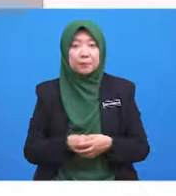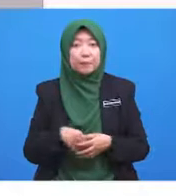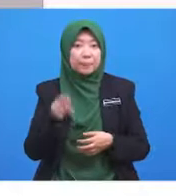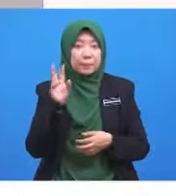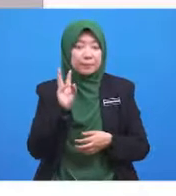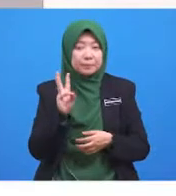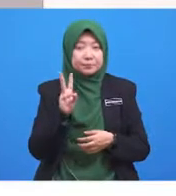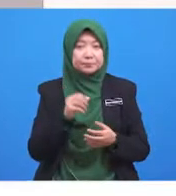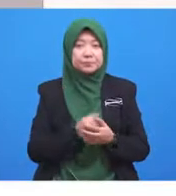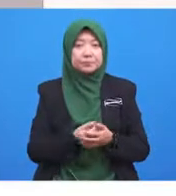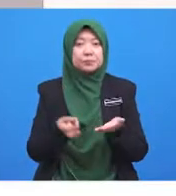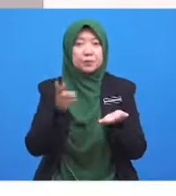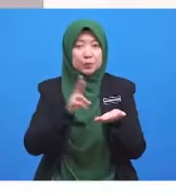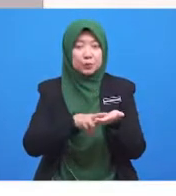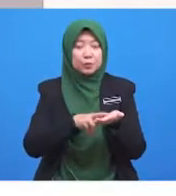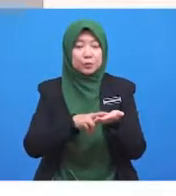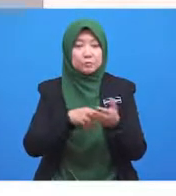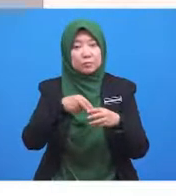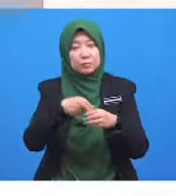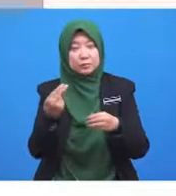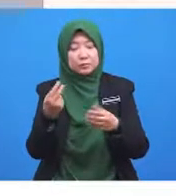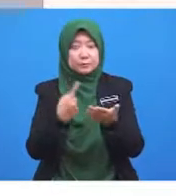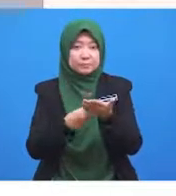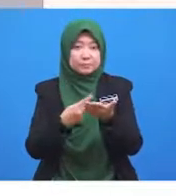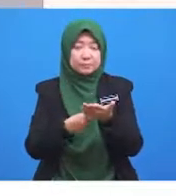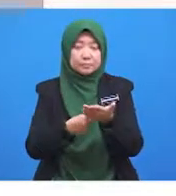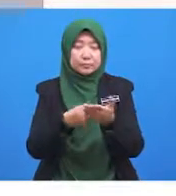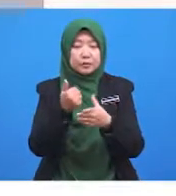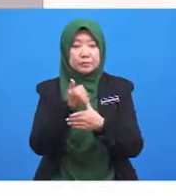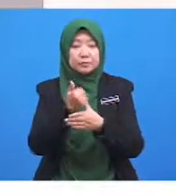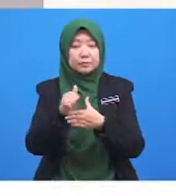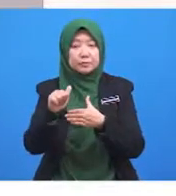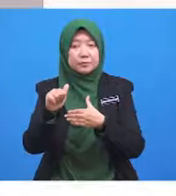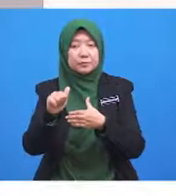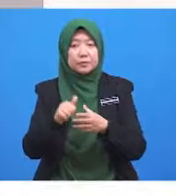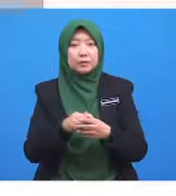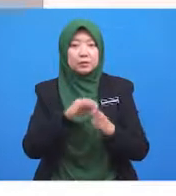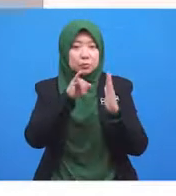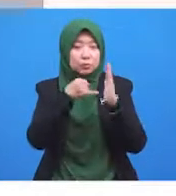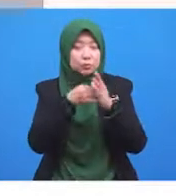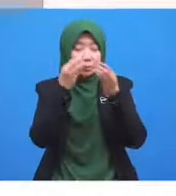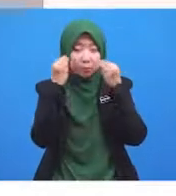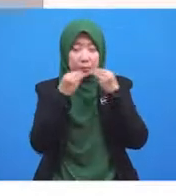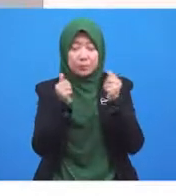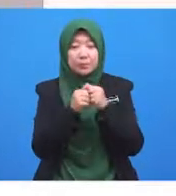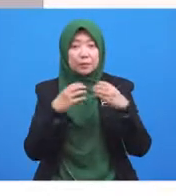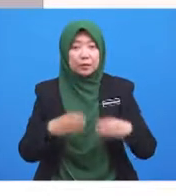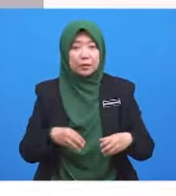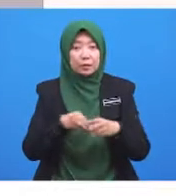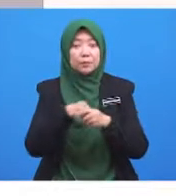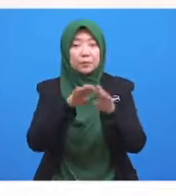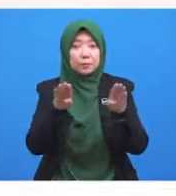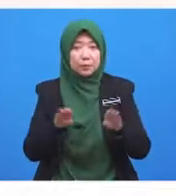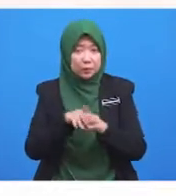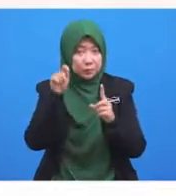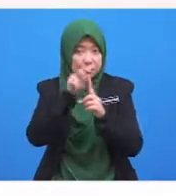6. Merekod hasil rundingan antara juru estetik dan pelanggan dalam borang persetujuan